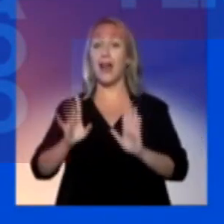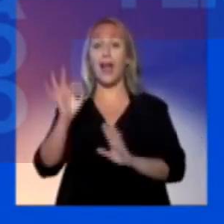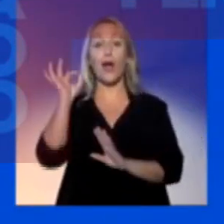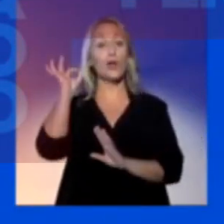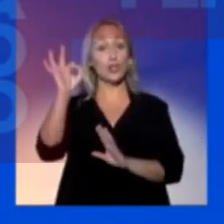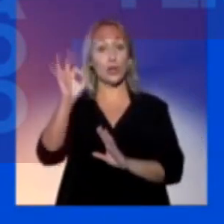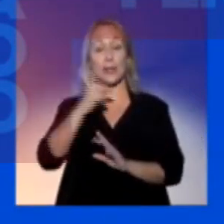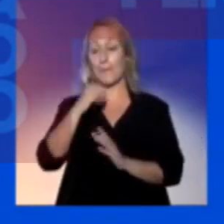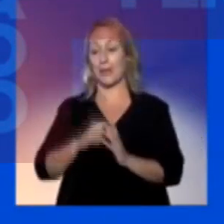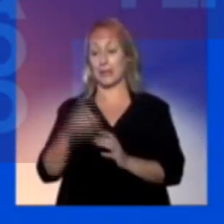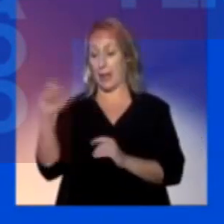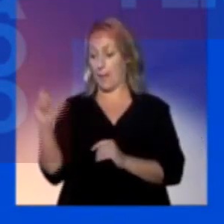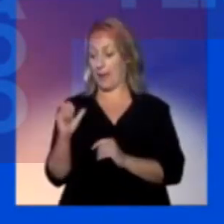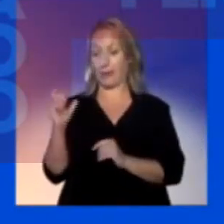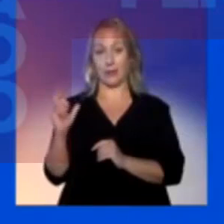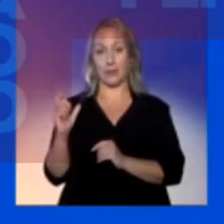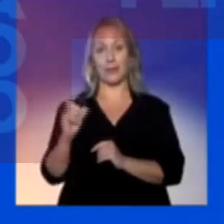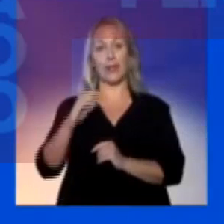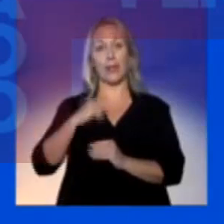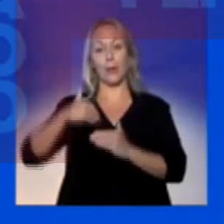ο μήνας να γίνει τετραετία του μέλη τους.